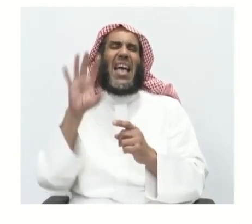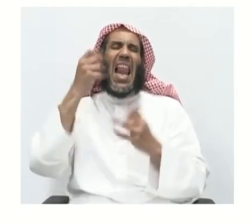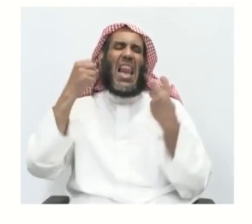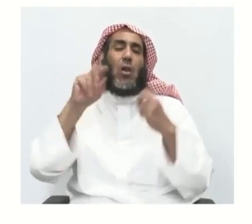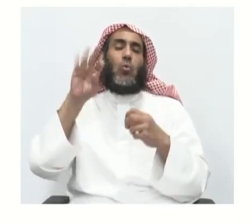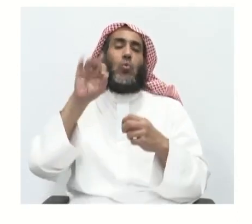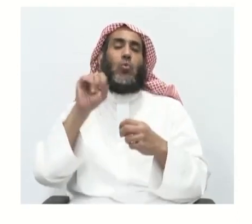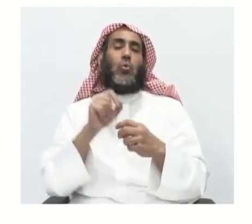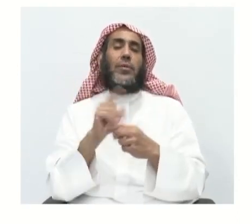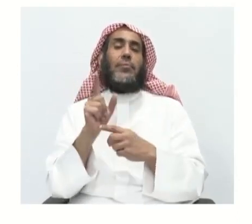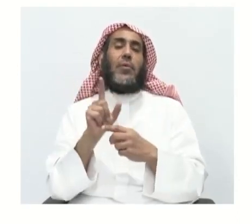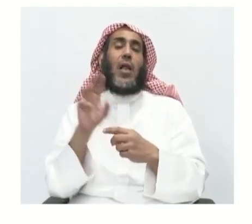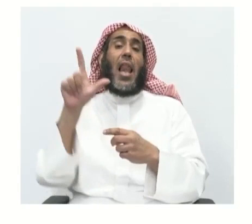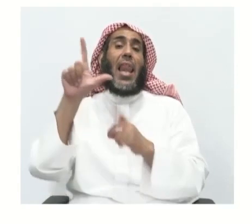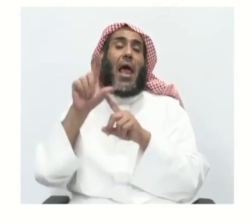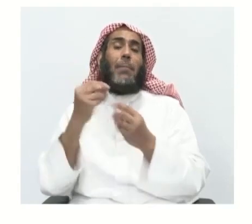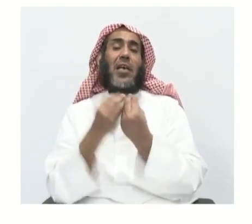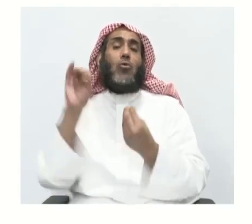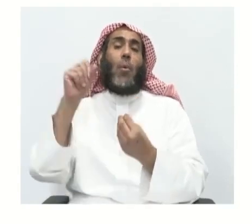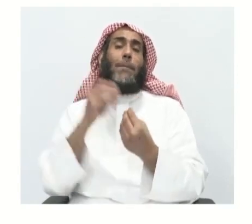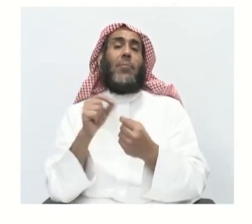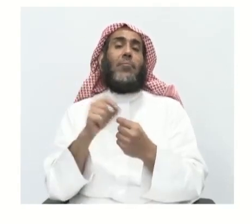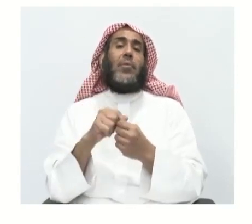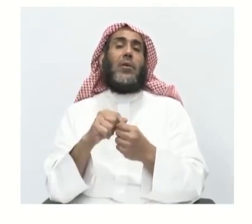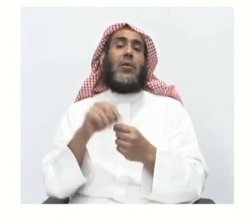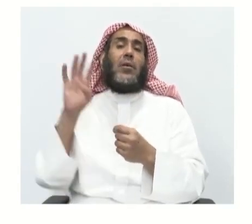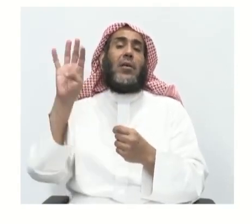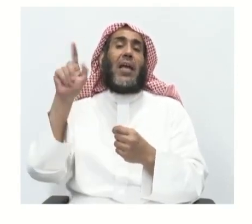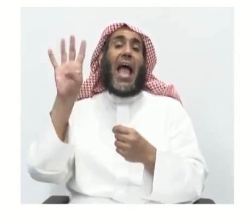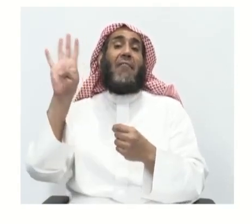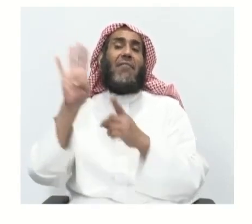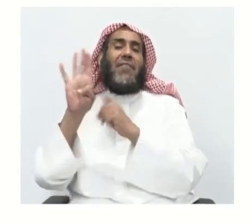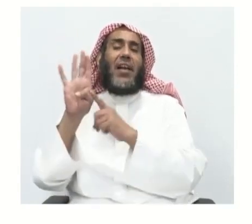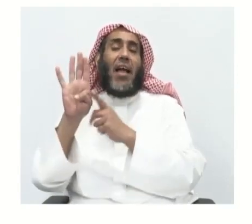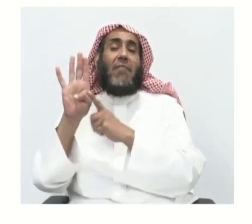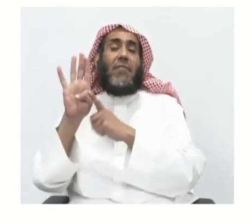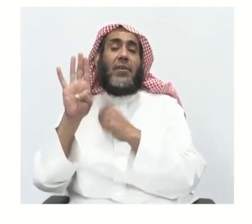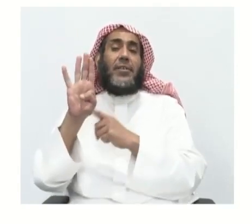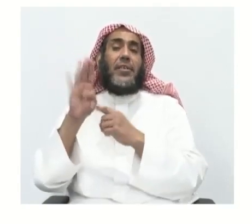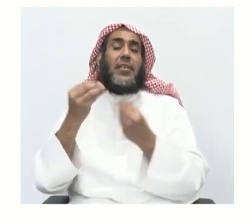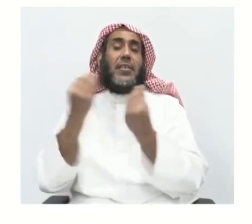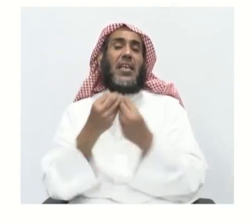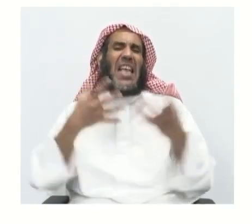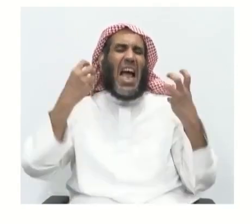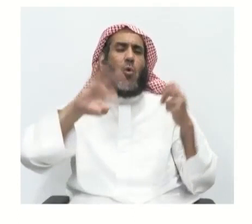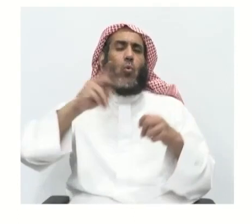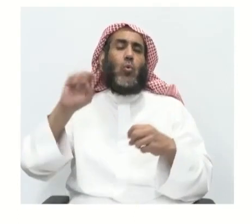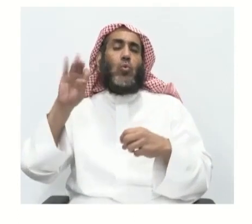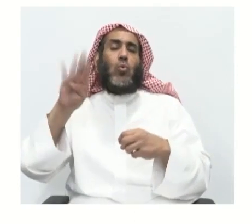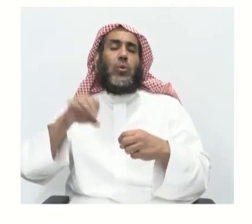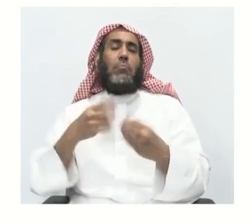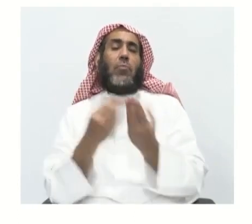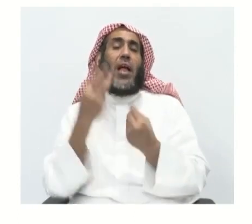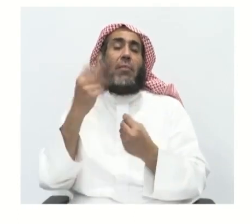علمته تجد الكلمه الاولى مكونه من اللام زائد هم والثانيه مكونه من الكاف وزائد الاسود والثالثه